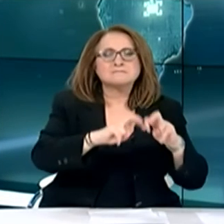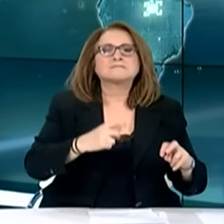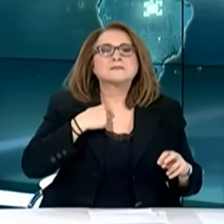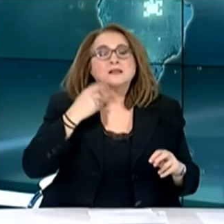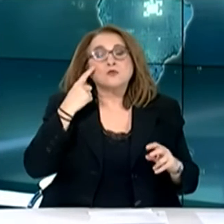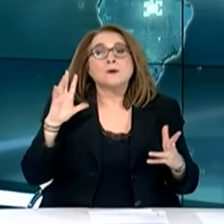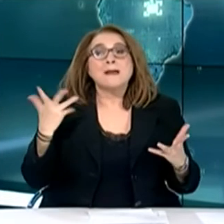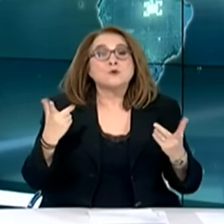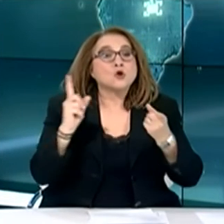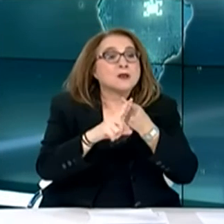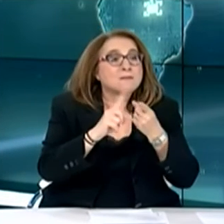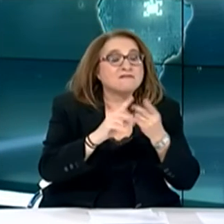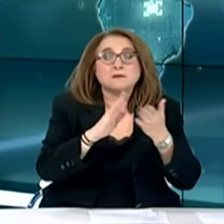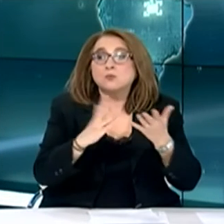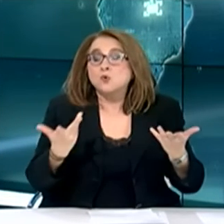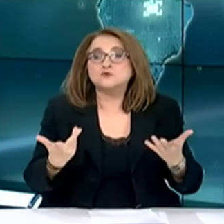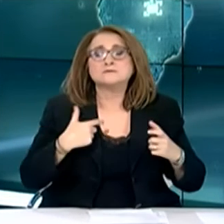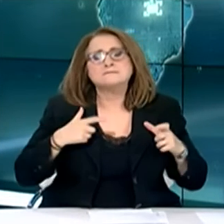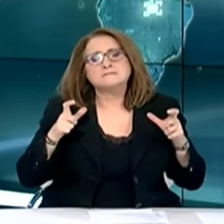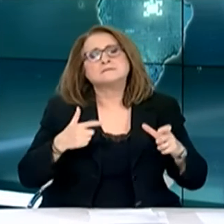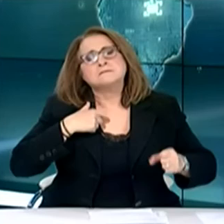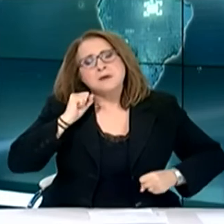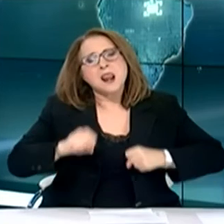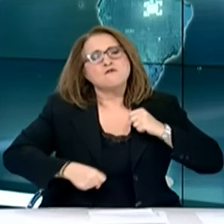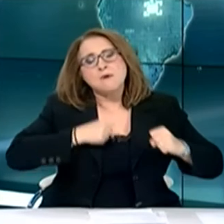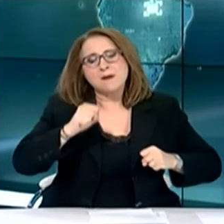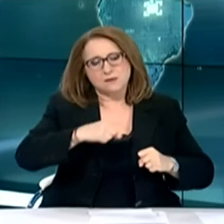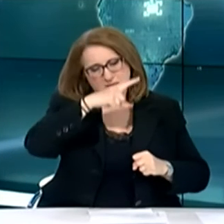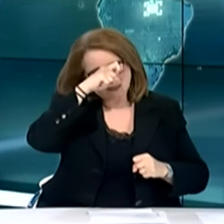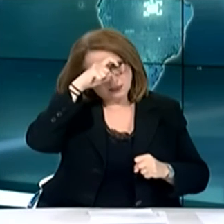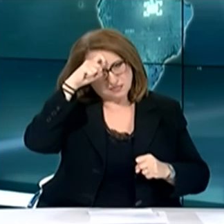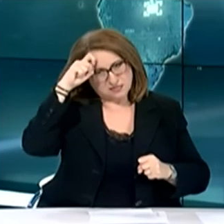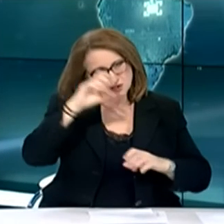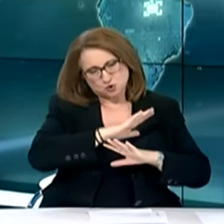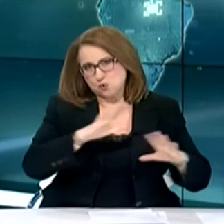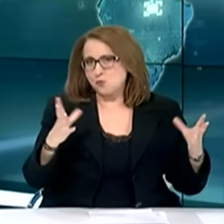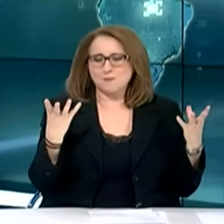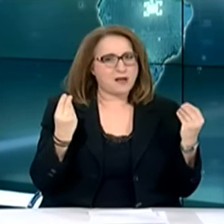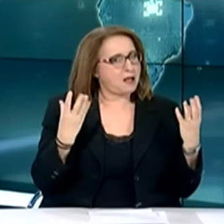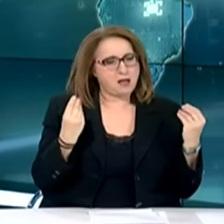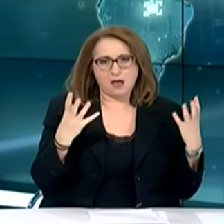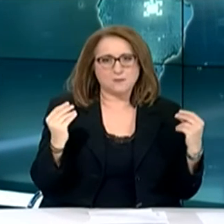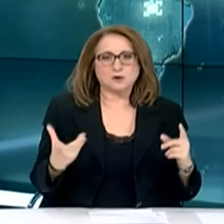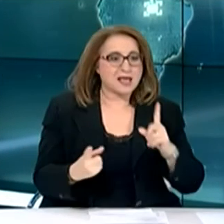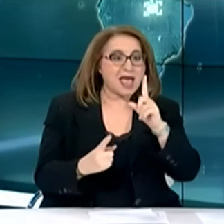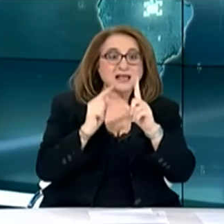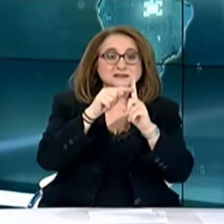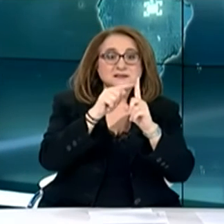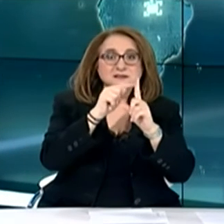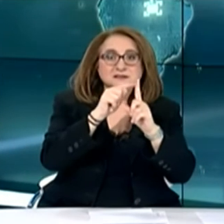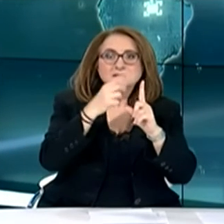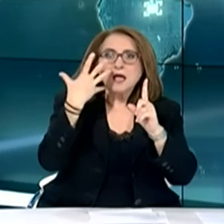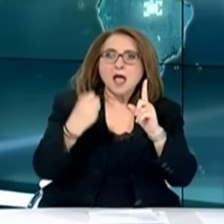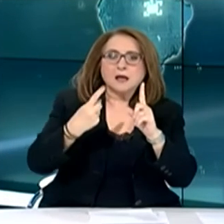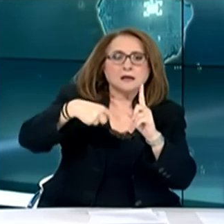των κρουσμάτων σε κάποιες χώρες. Όσο αντέχουμε θα το κάνουμε. Αλλά από ένα σημείο και μετά γίνεται εξαιρετικά δύσκολο, γιατί το καθένα ορφανό, όπως τα ονομάζουμε,